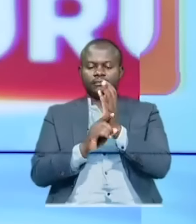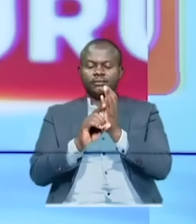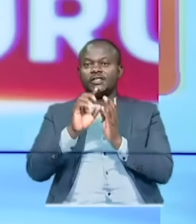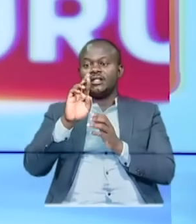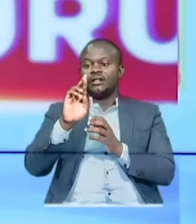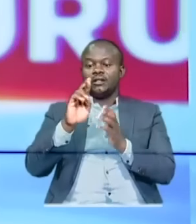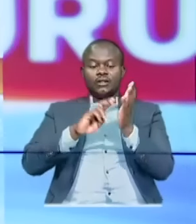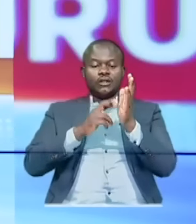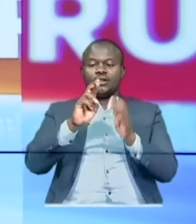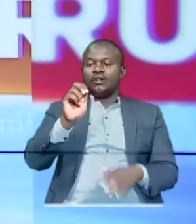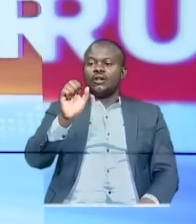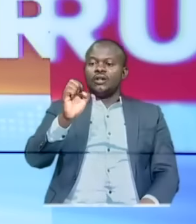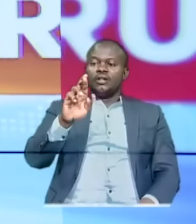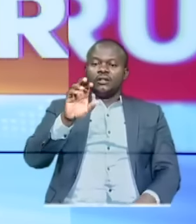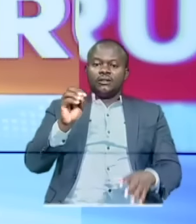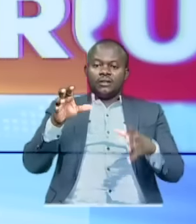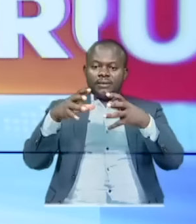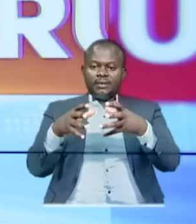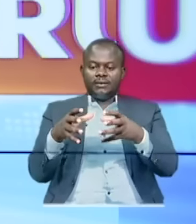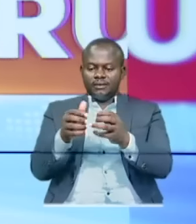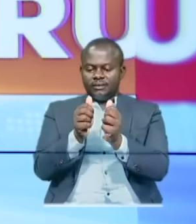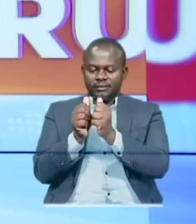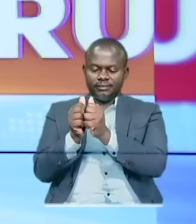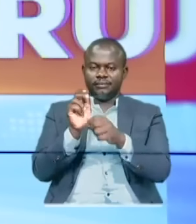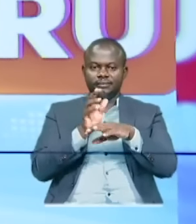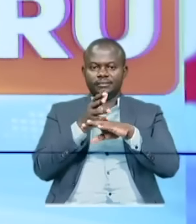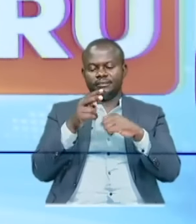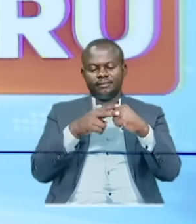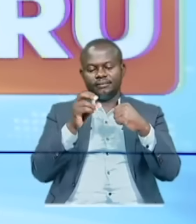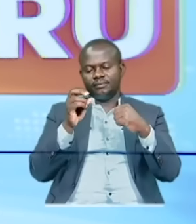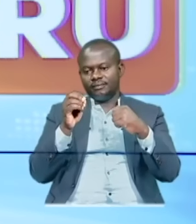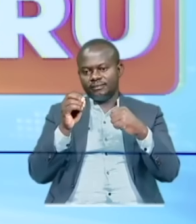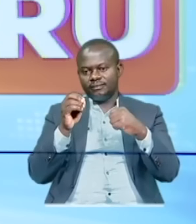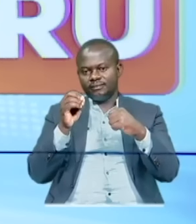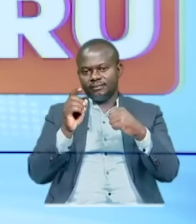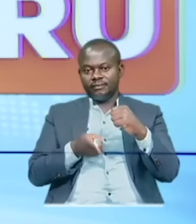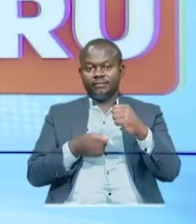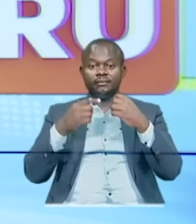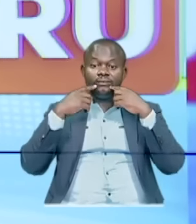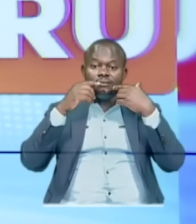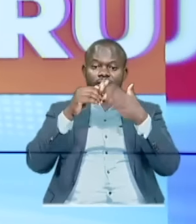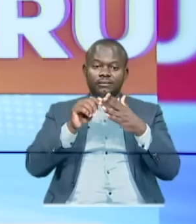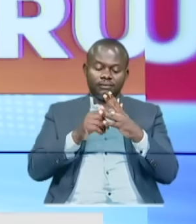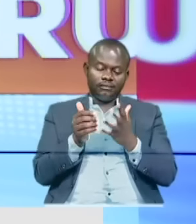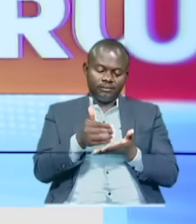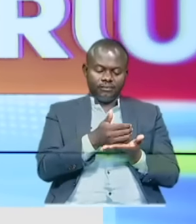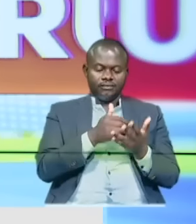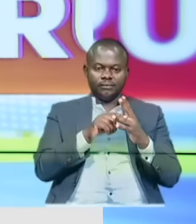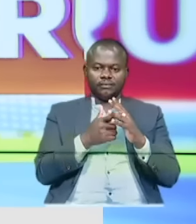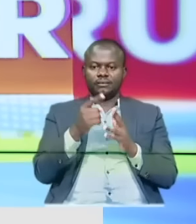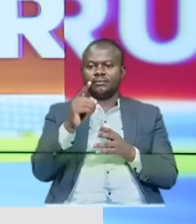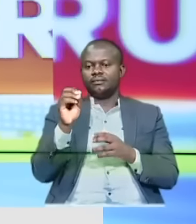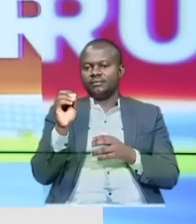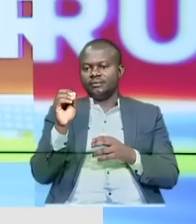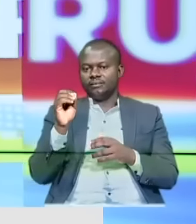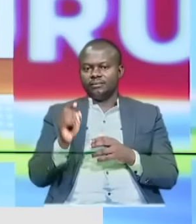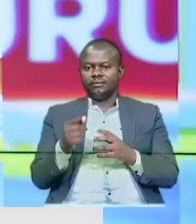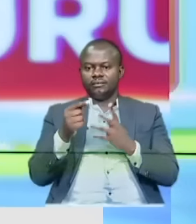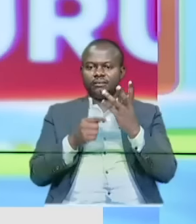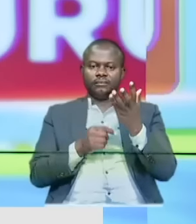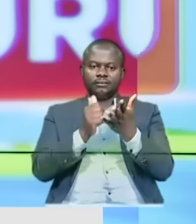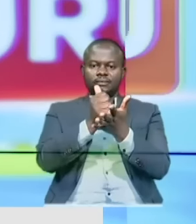hari amatsinda yibumbiye hamwe ku bantu bagera ku 170 bavuga ko bagiye batangira kwizigamira bahereye ku giceri cy'ijana ibintu